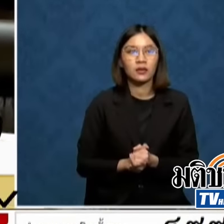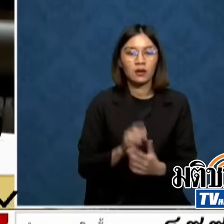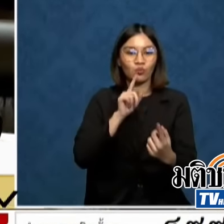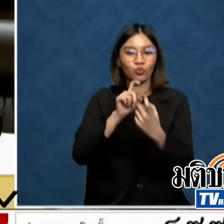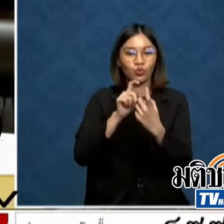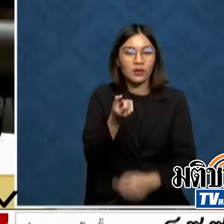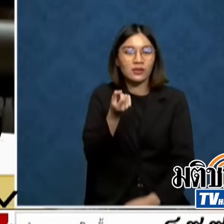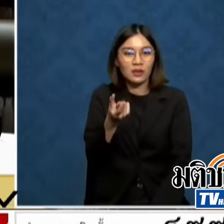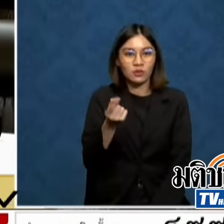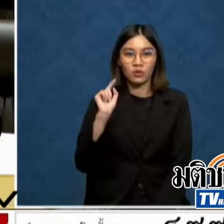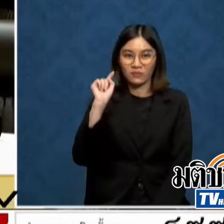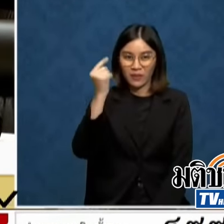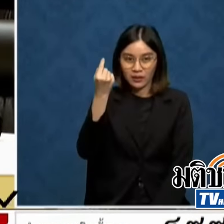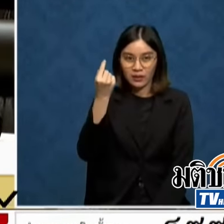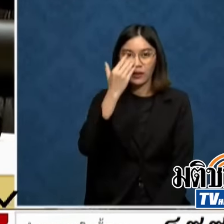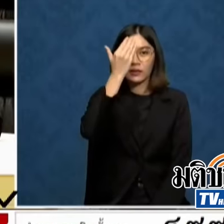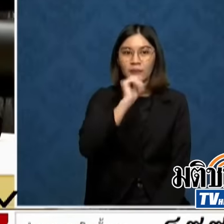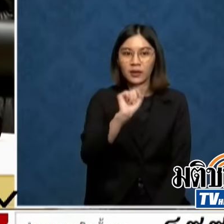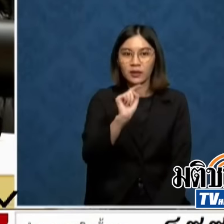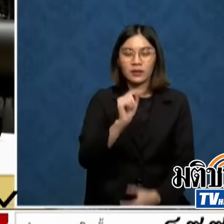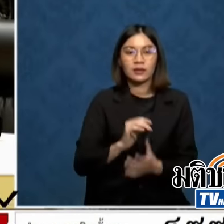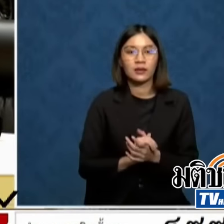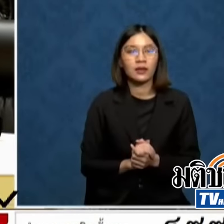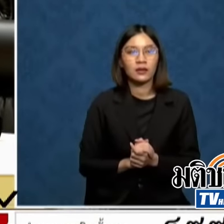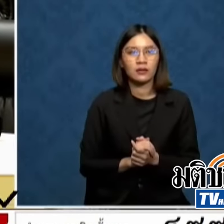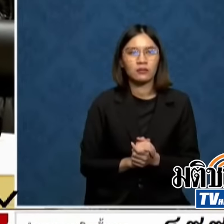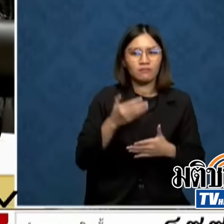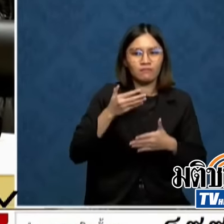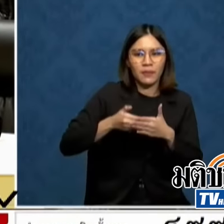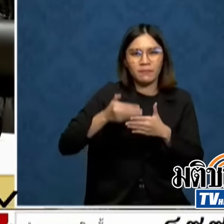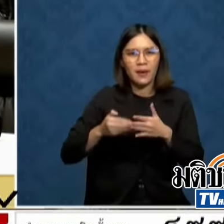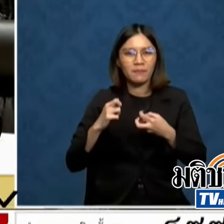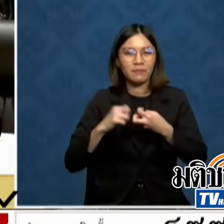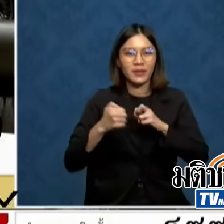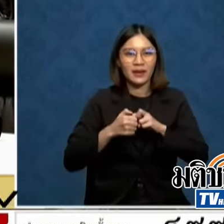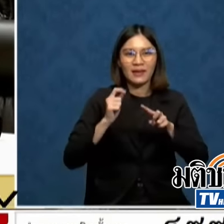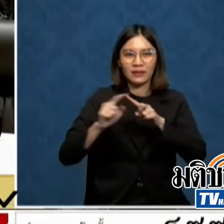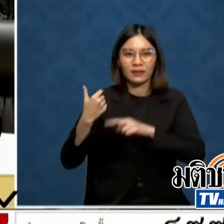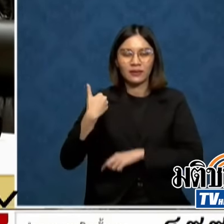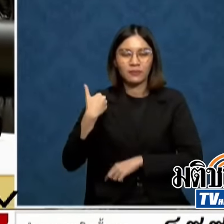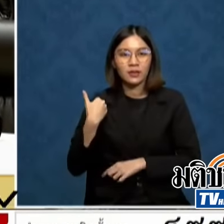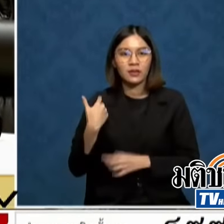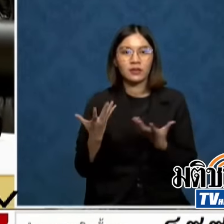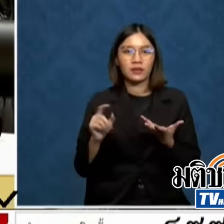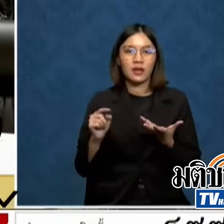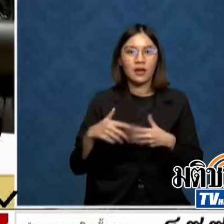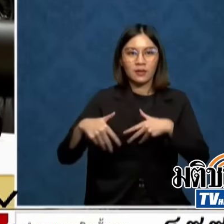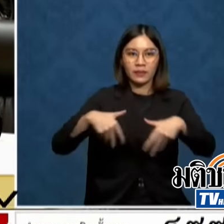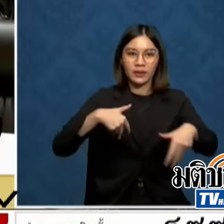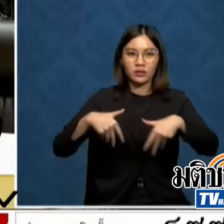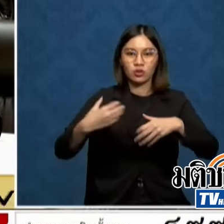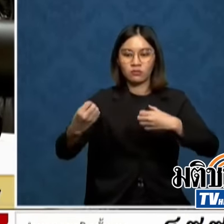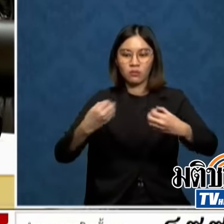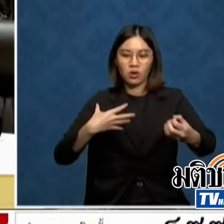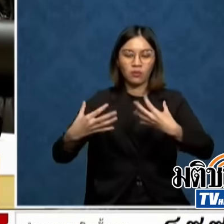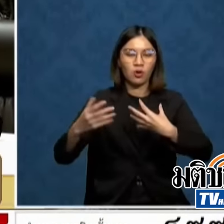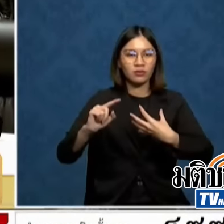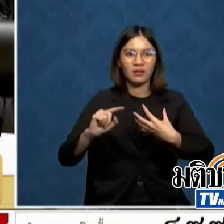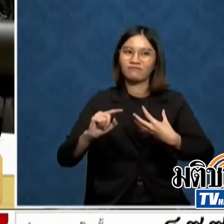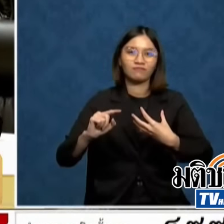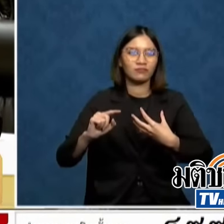ทู้ถามสดอีกครั้งหนึ่งเนื่องจากว่ามันติดขัดปัญหาหลายๆอย่างที่พี่น้องประชาชนบอกว่